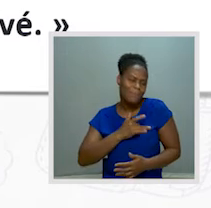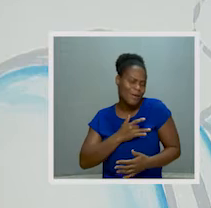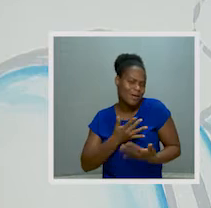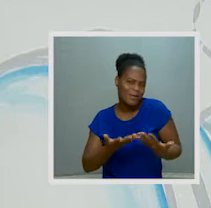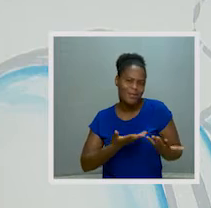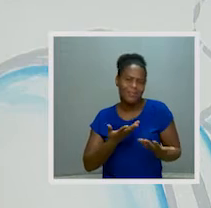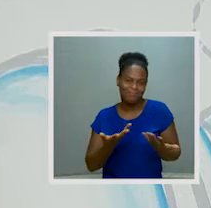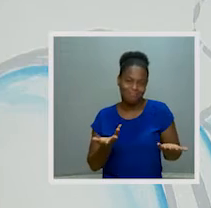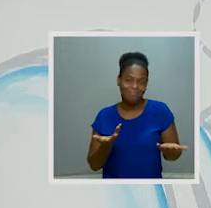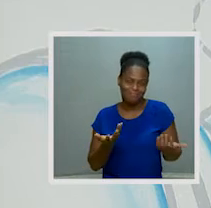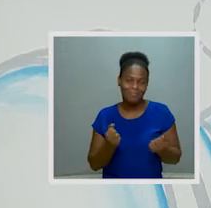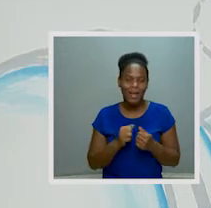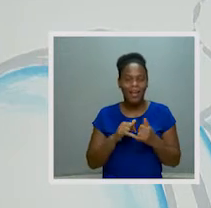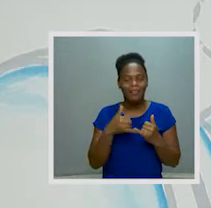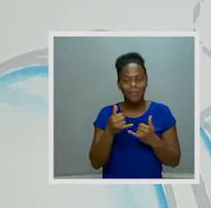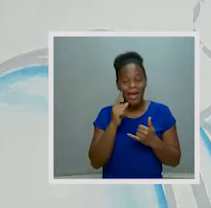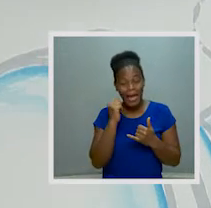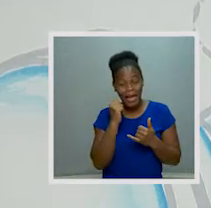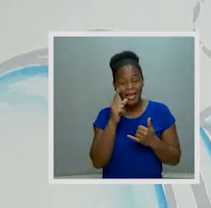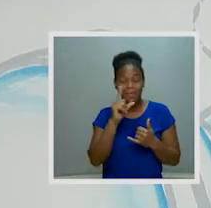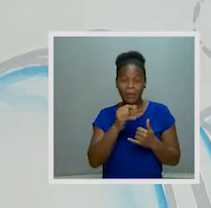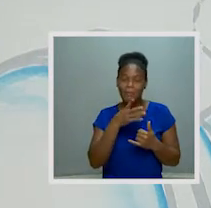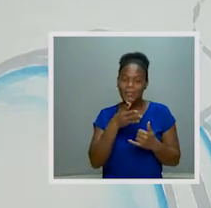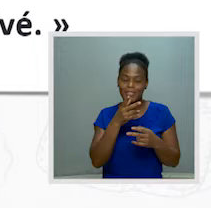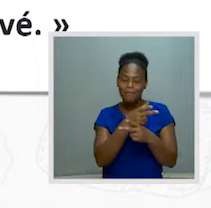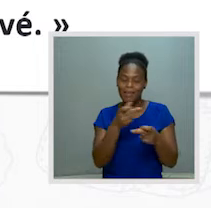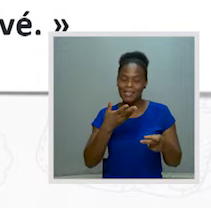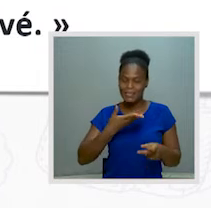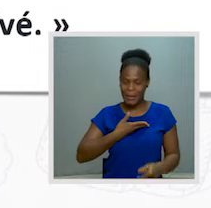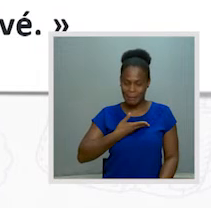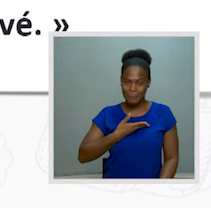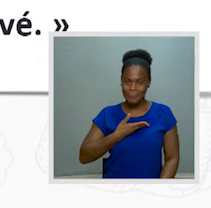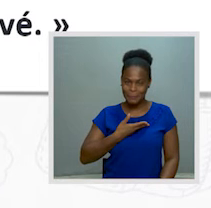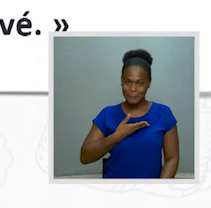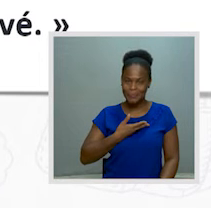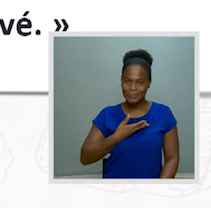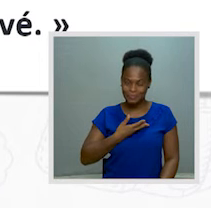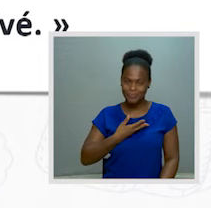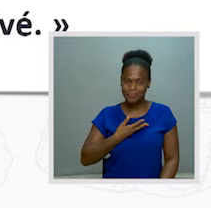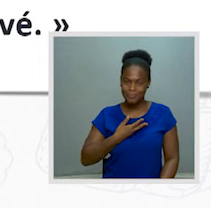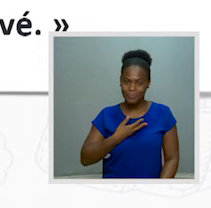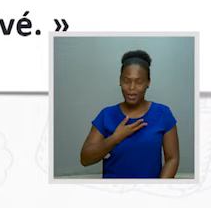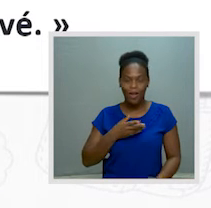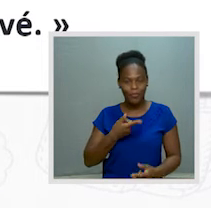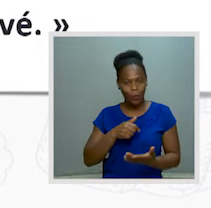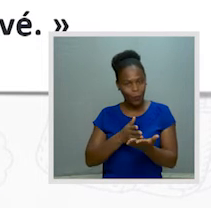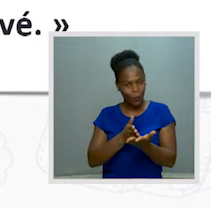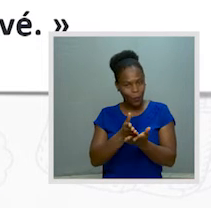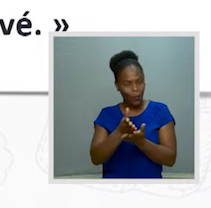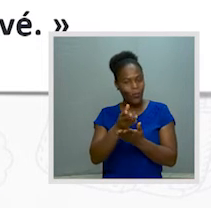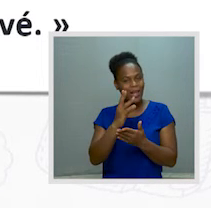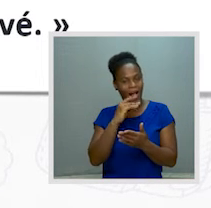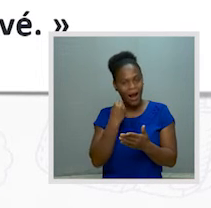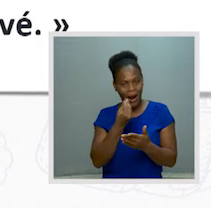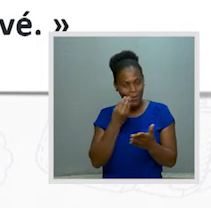passion. Vous l'avez vu sur le reportage. Puis, c'est lui aussi qui prononce la phrase D. Donc, on continue